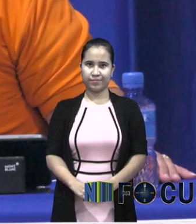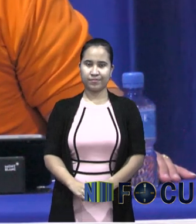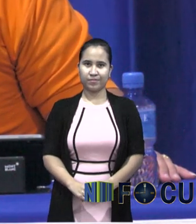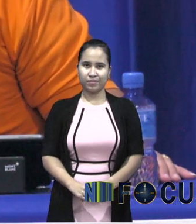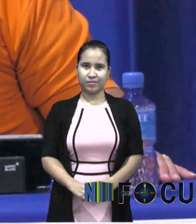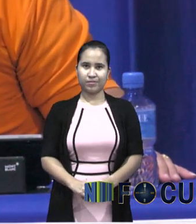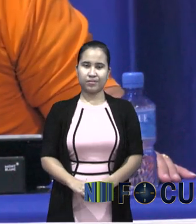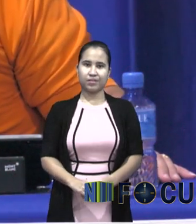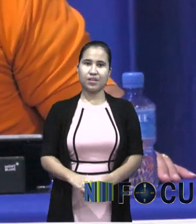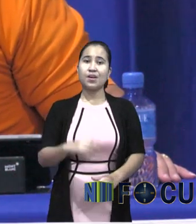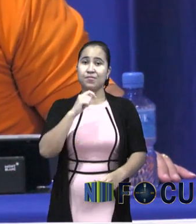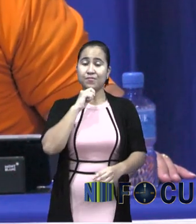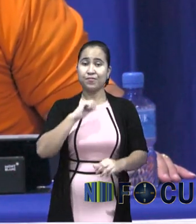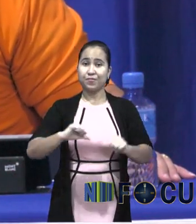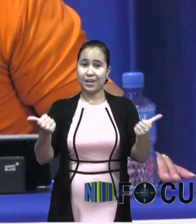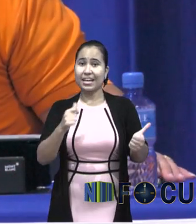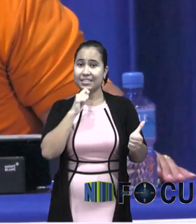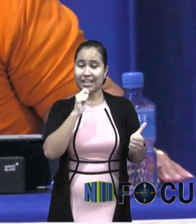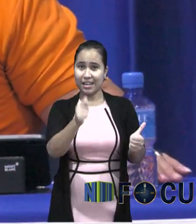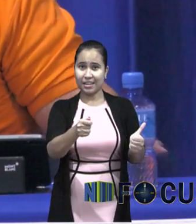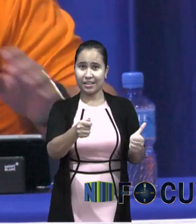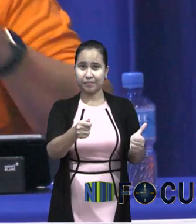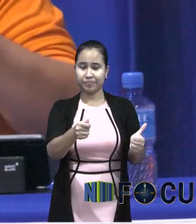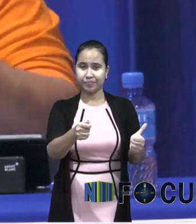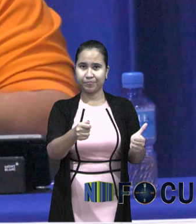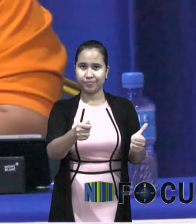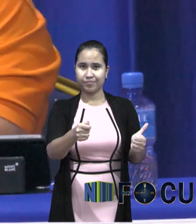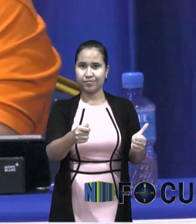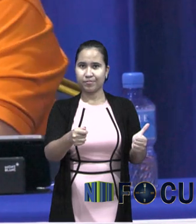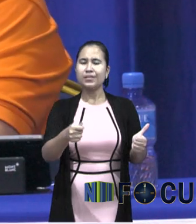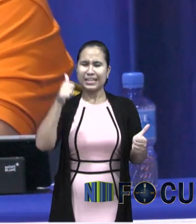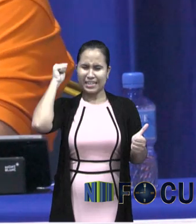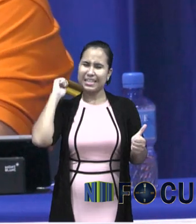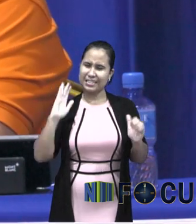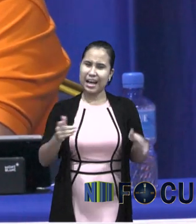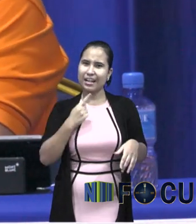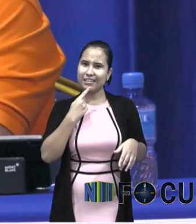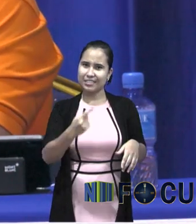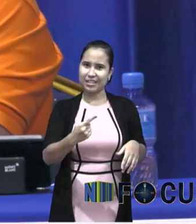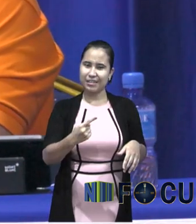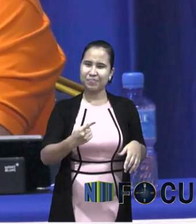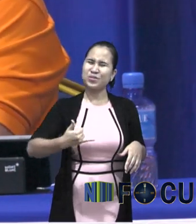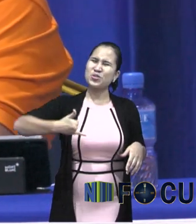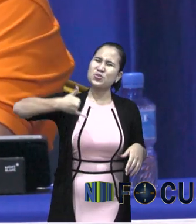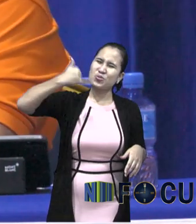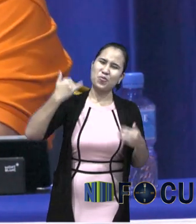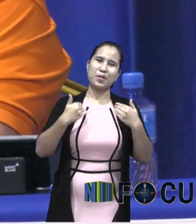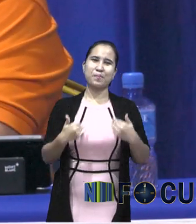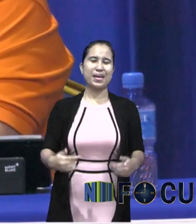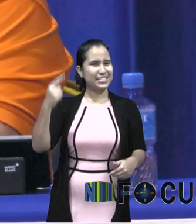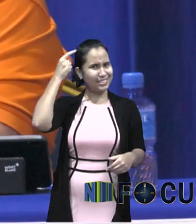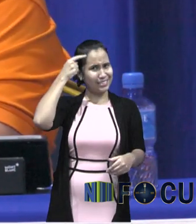dispensatie aanvragen. Ik heb gisteren al aangegeven dat wij in principe worden overstelpt door mensen